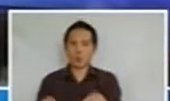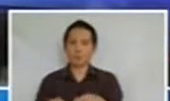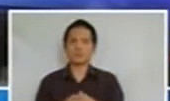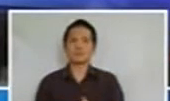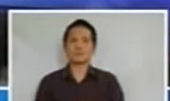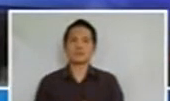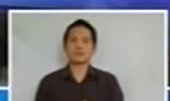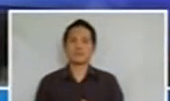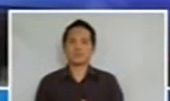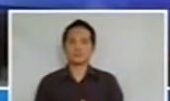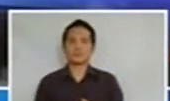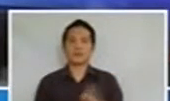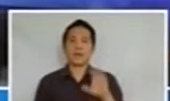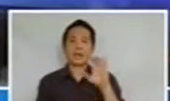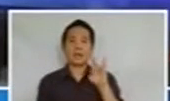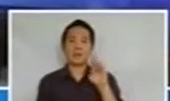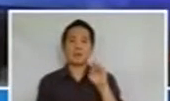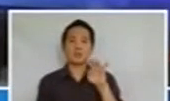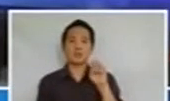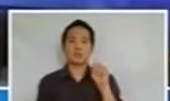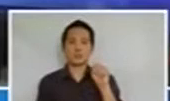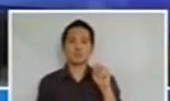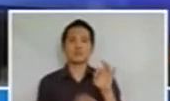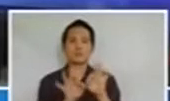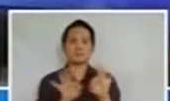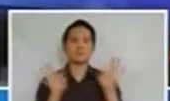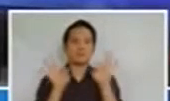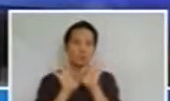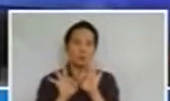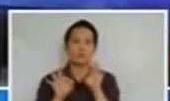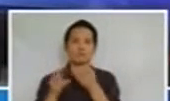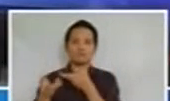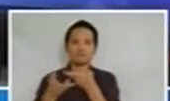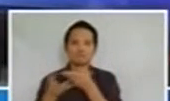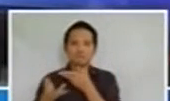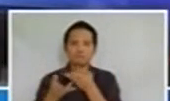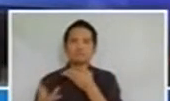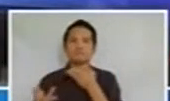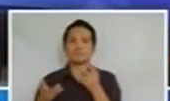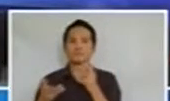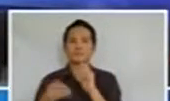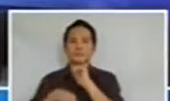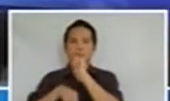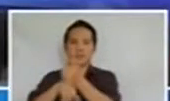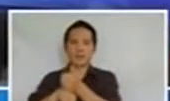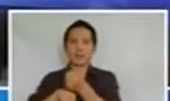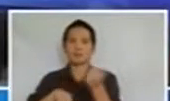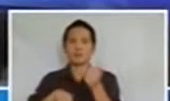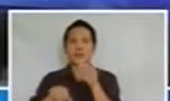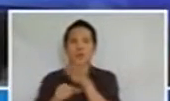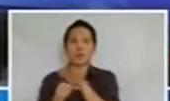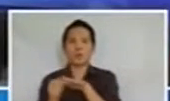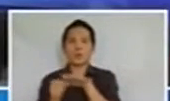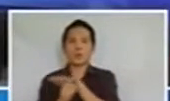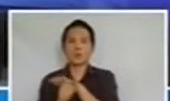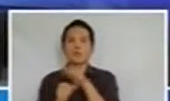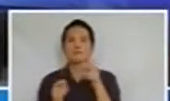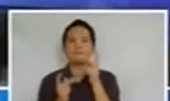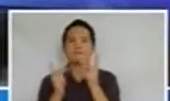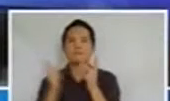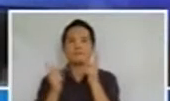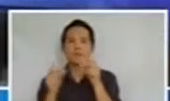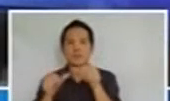Post-COVID Intervention Program ng DOLE. May report si JP Hervas. COVID Radio. Hashtag Laging Handa,